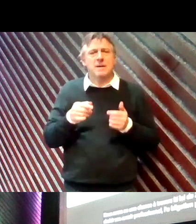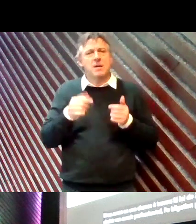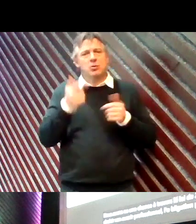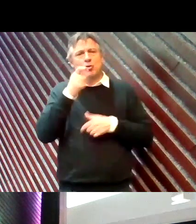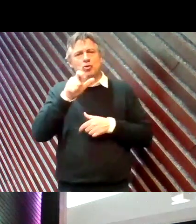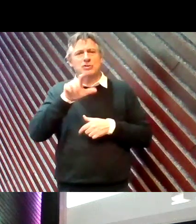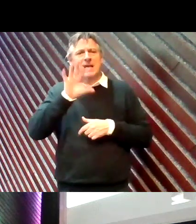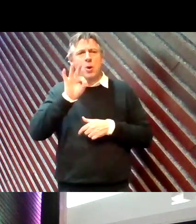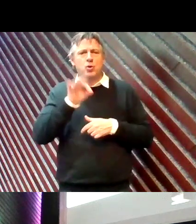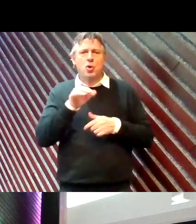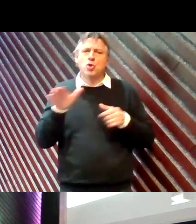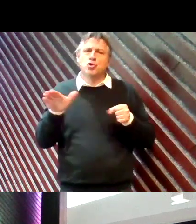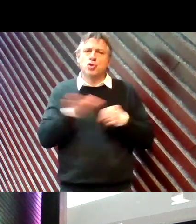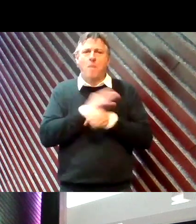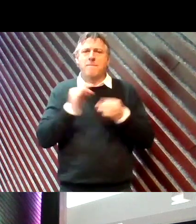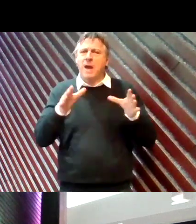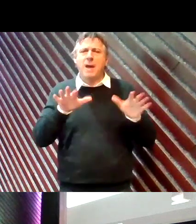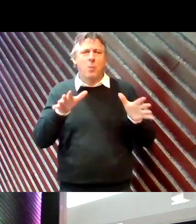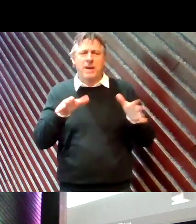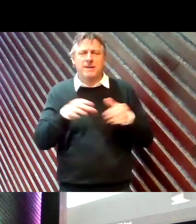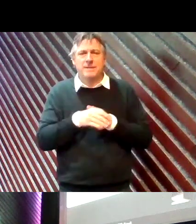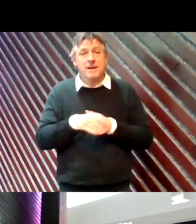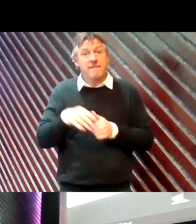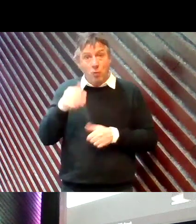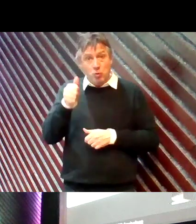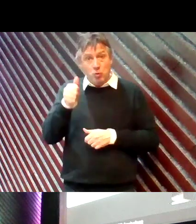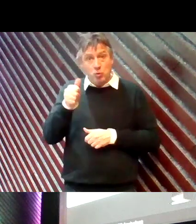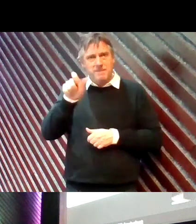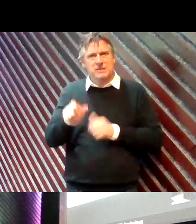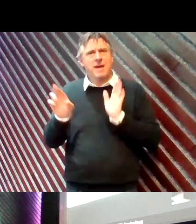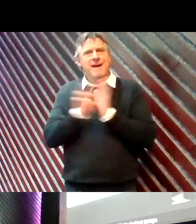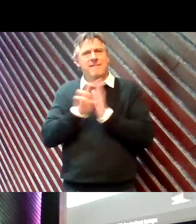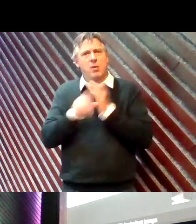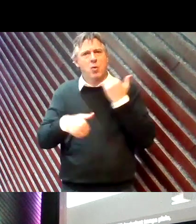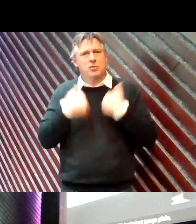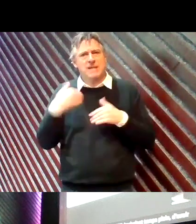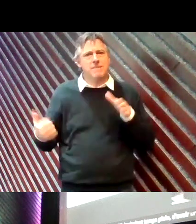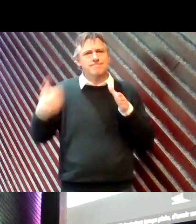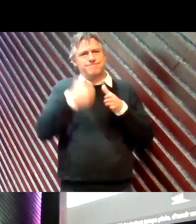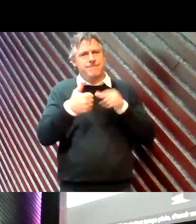en plein et bien d'avoir un référent handicap.'est la loi qui le prévoit.